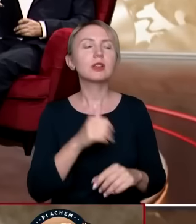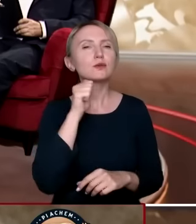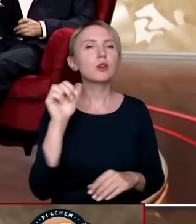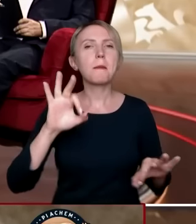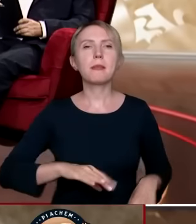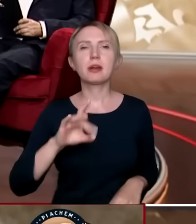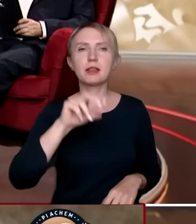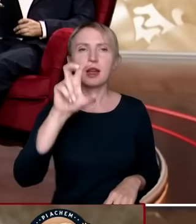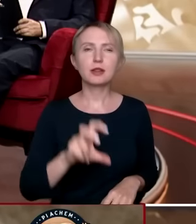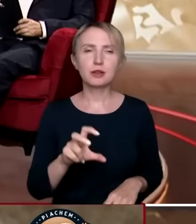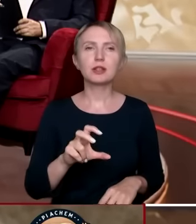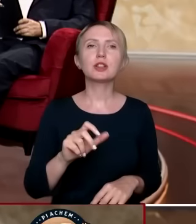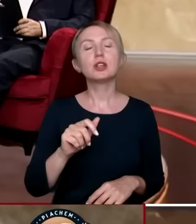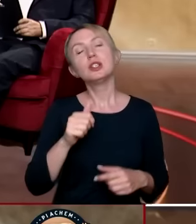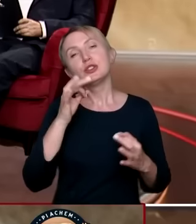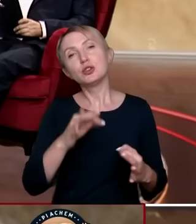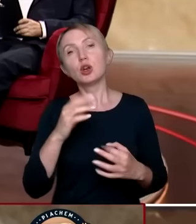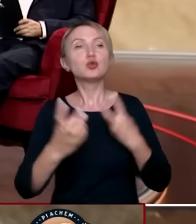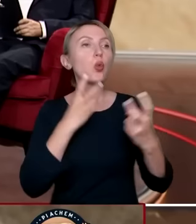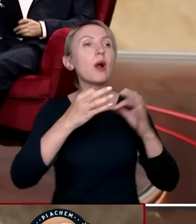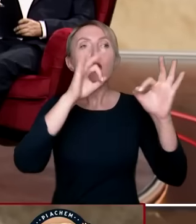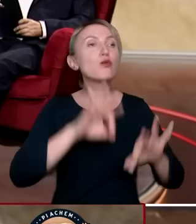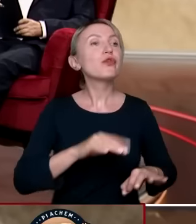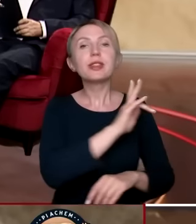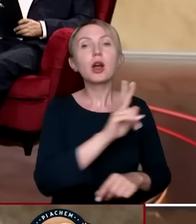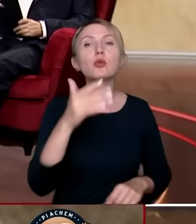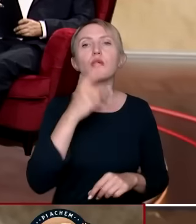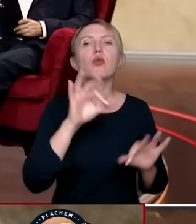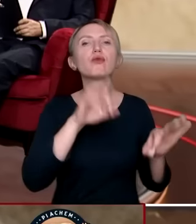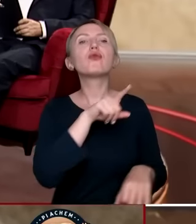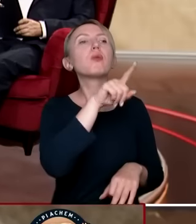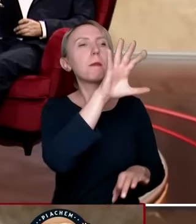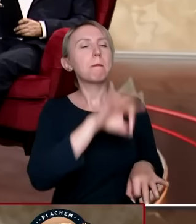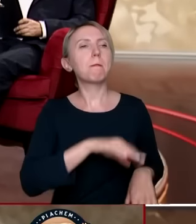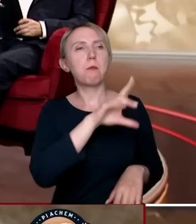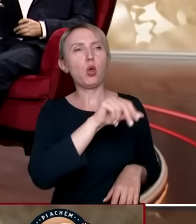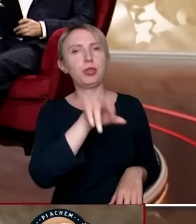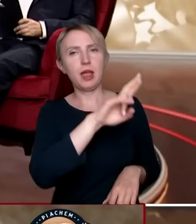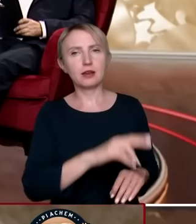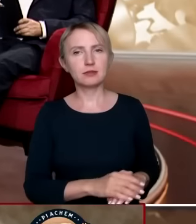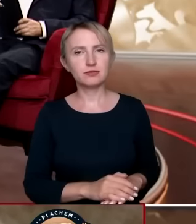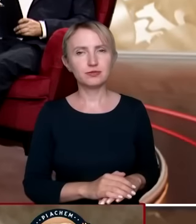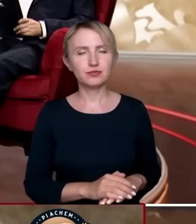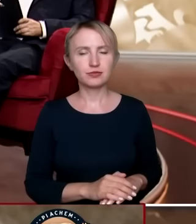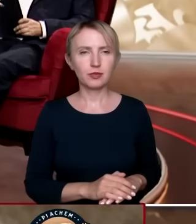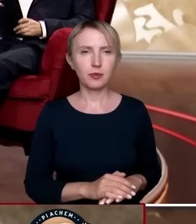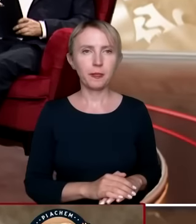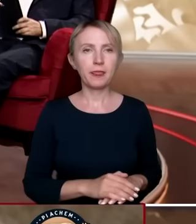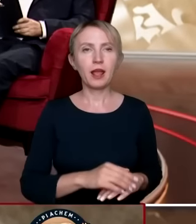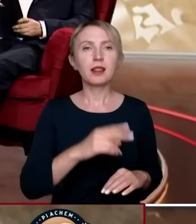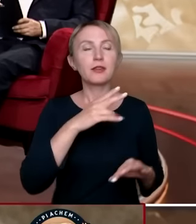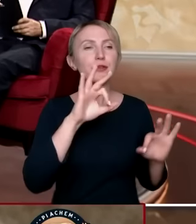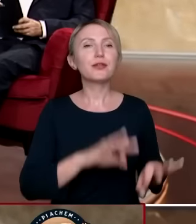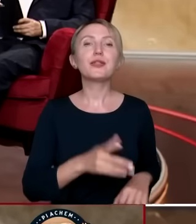dzisiaj szukał winnych i sugerował, że no to wina pana pana Bodnara. Natomiast takich sugerujących czyja to wina było